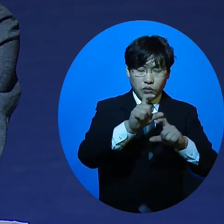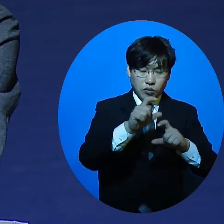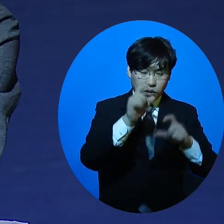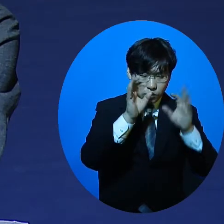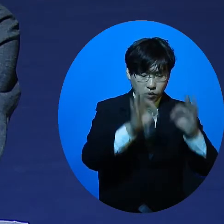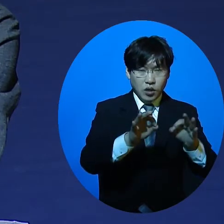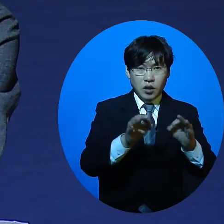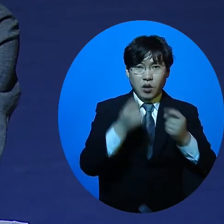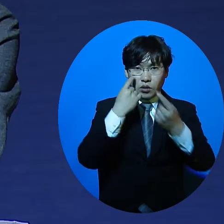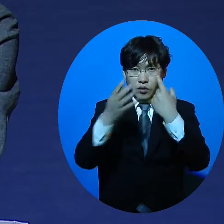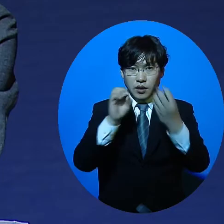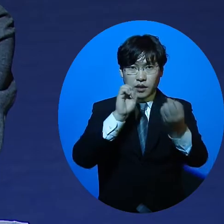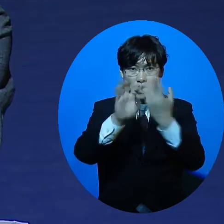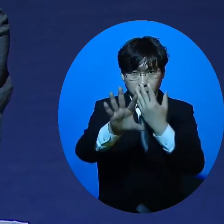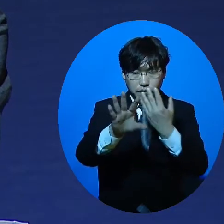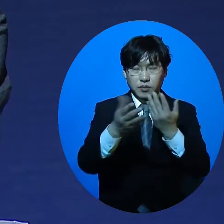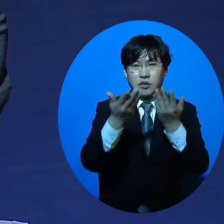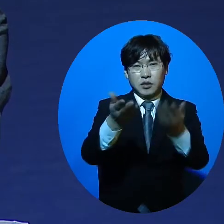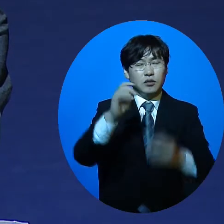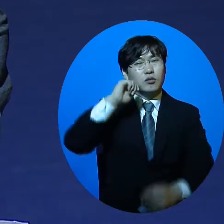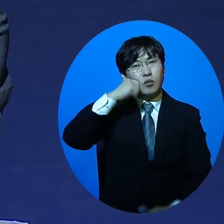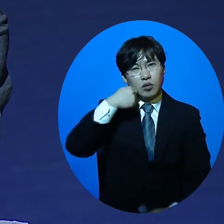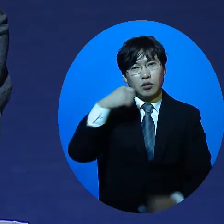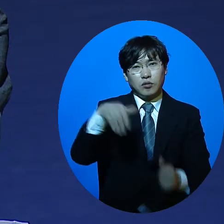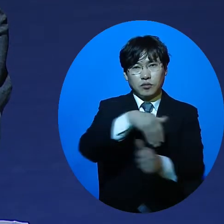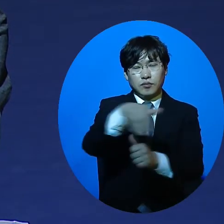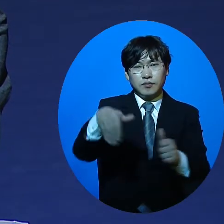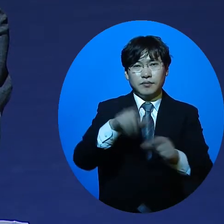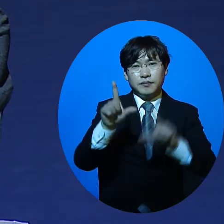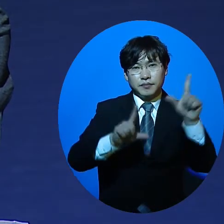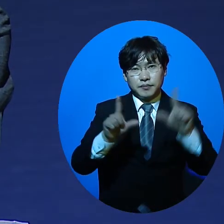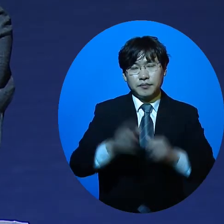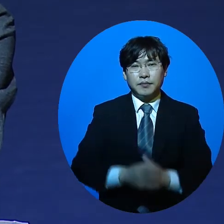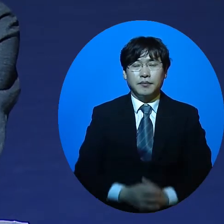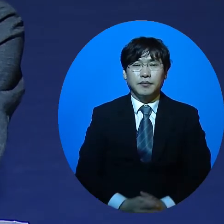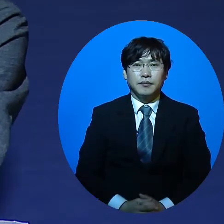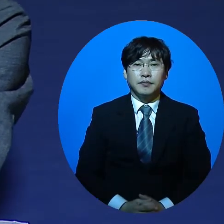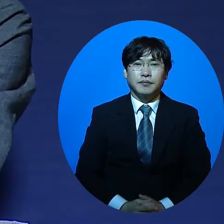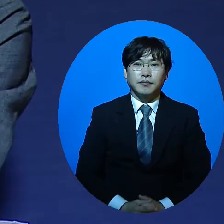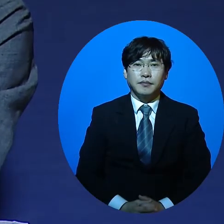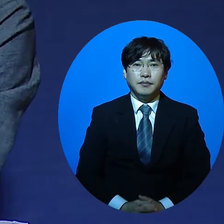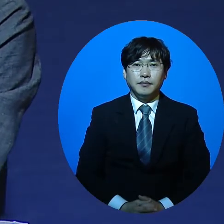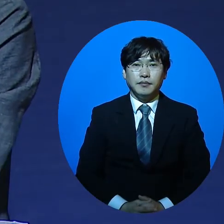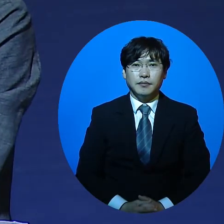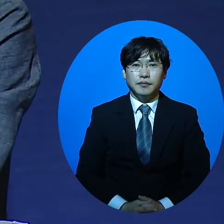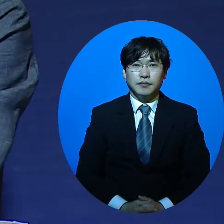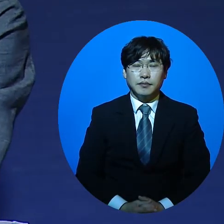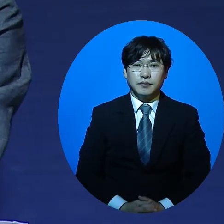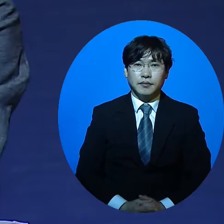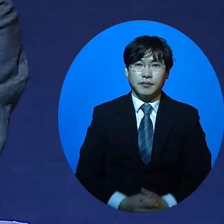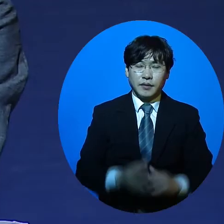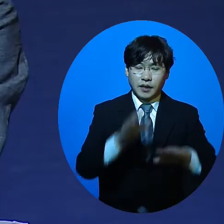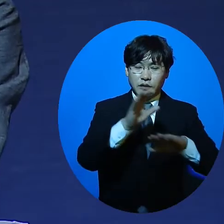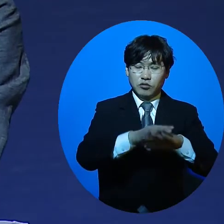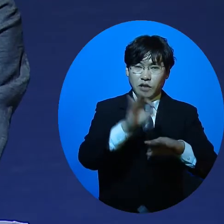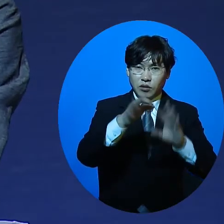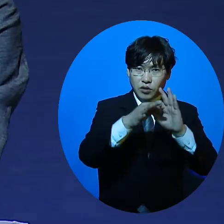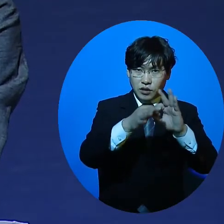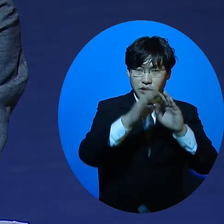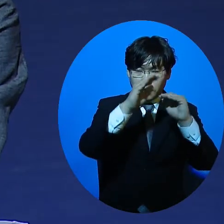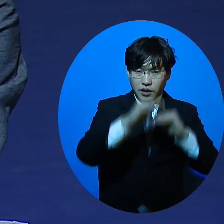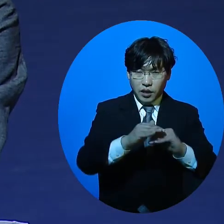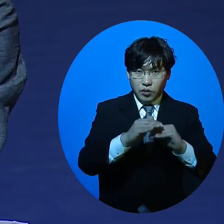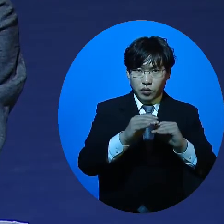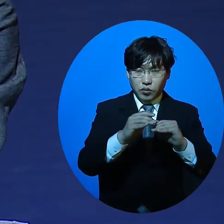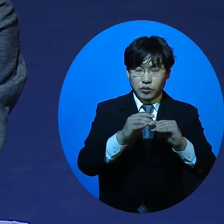여기서 어떤 말씀드리는 부분들은 확실한 그런 인센티브에 대한 부분들은 말씀을 좀